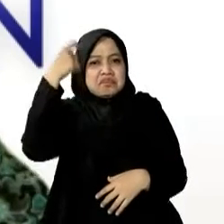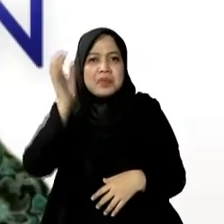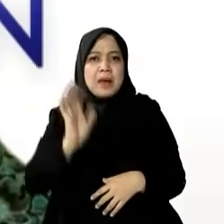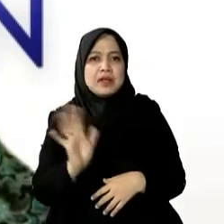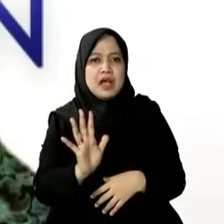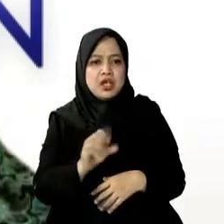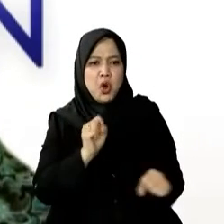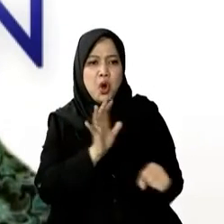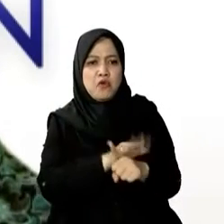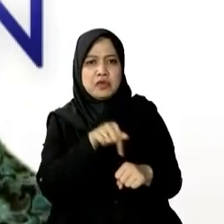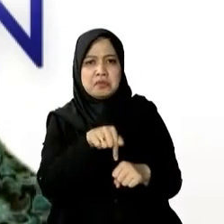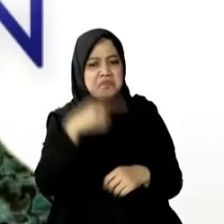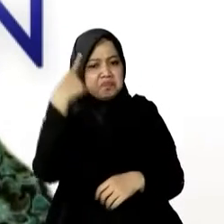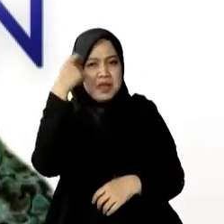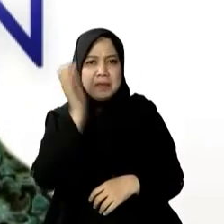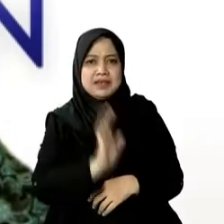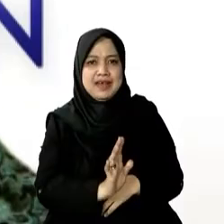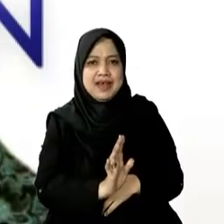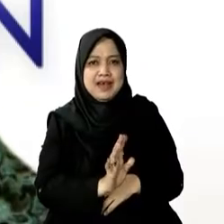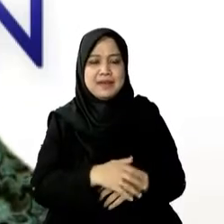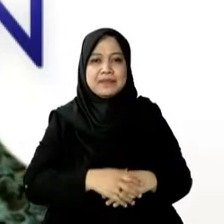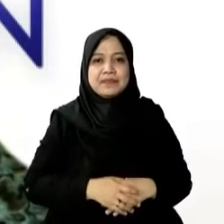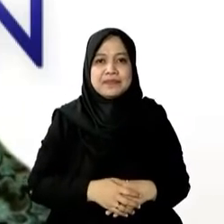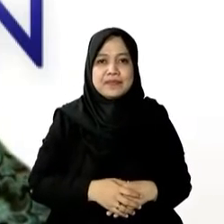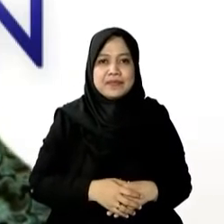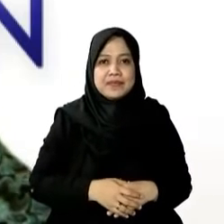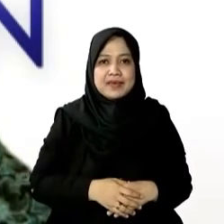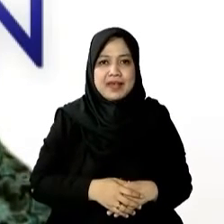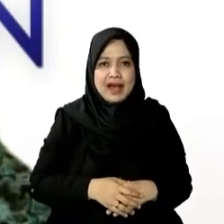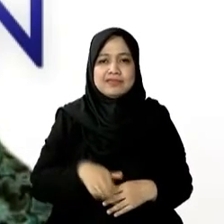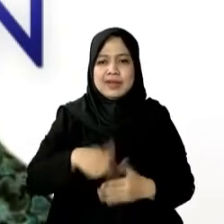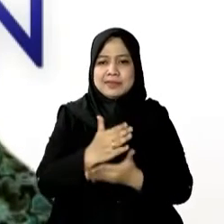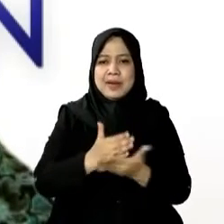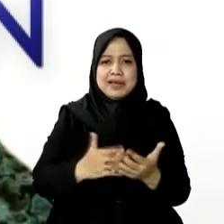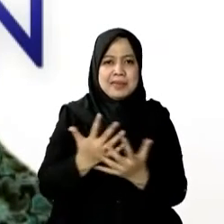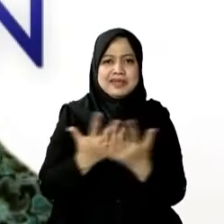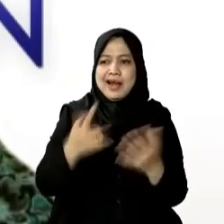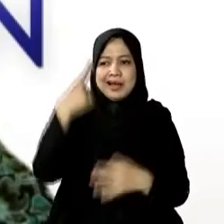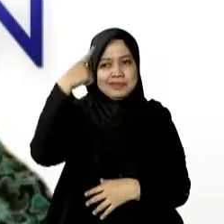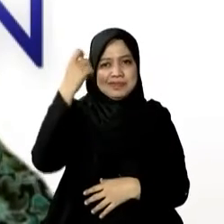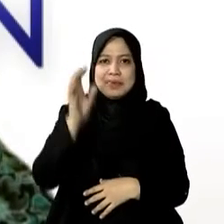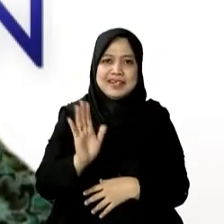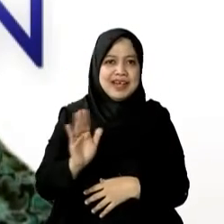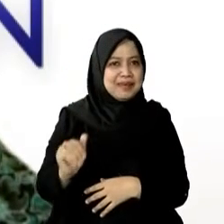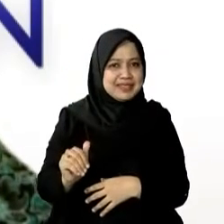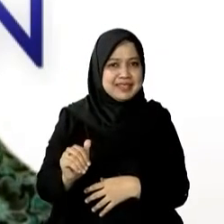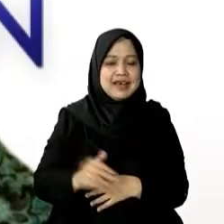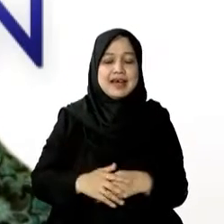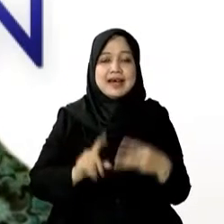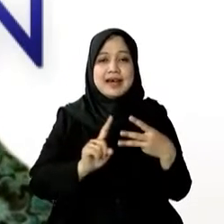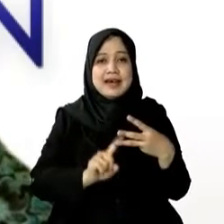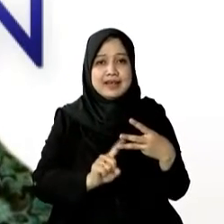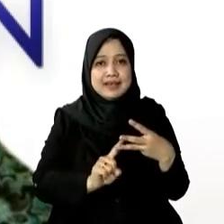of itu ada ilmu kopi itu Riau itu menjadi ancaman itu banyak sekali masyarakat yang baktiono percaya bertiga